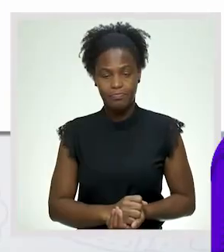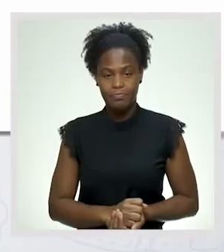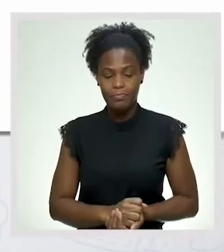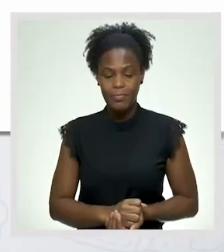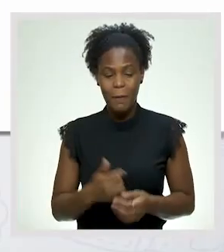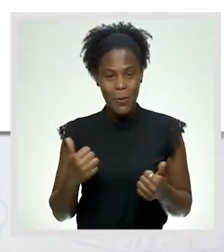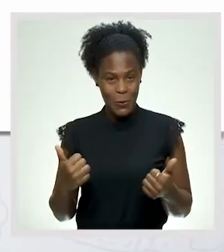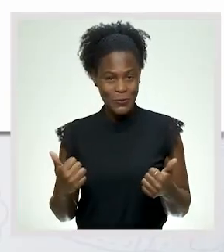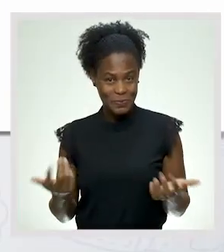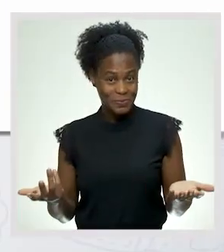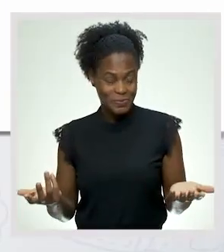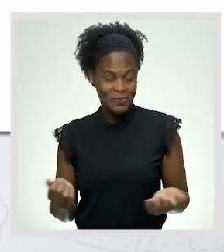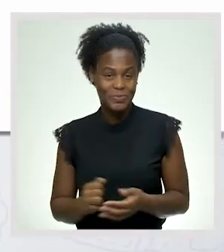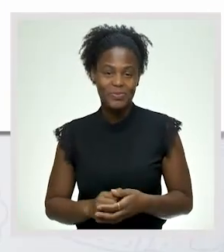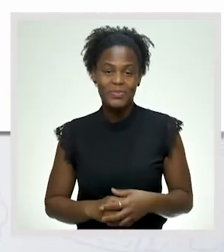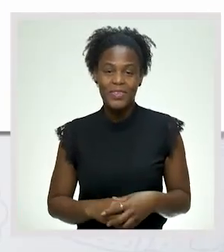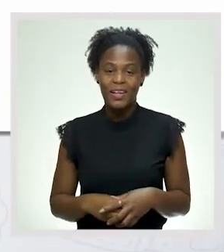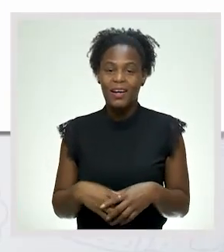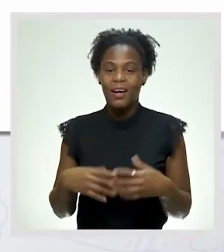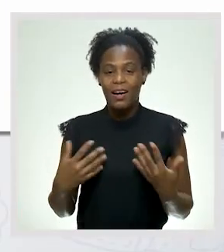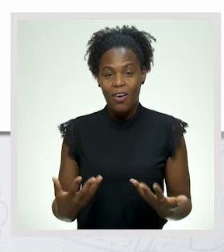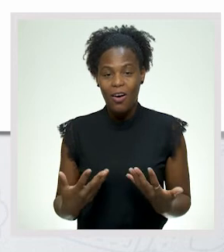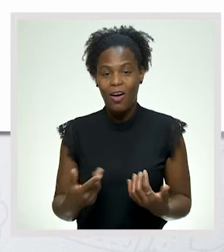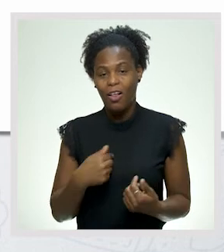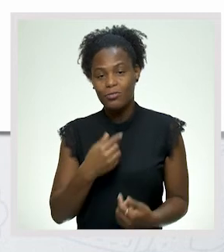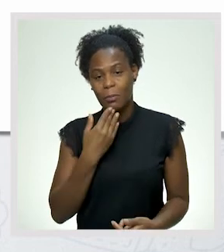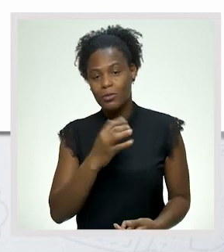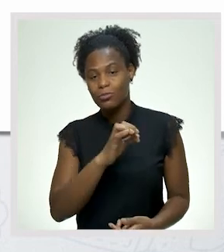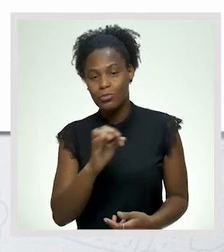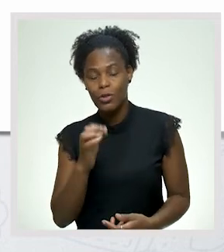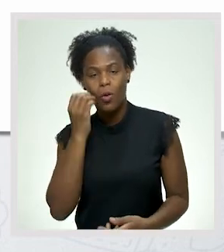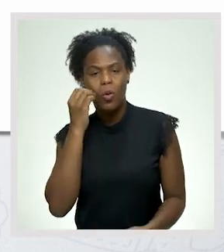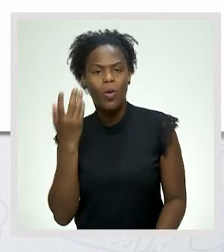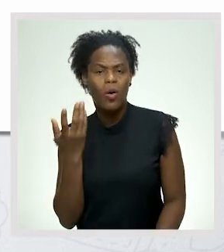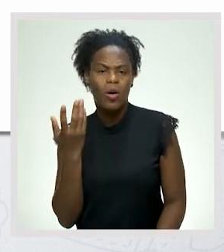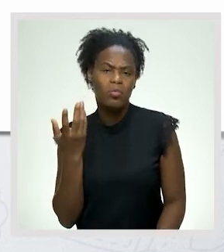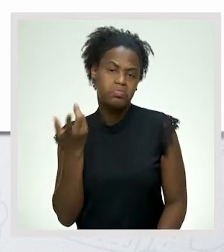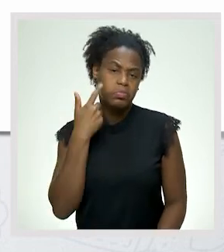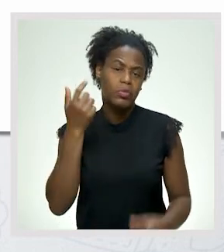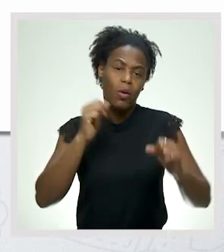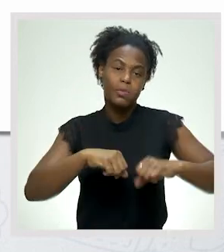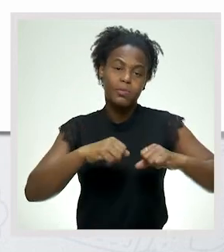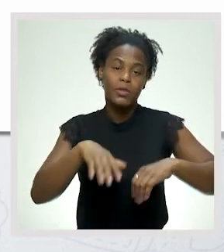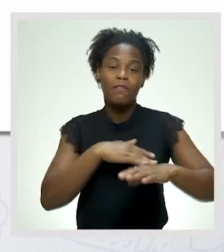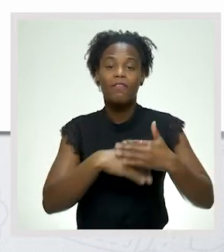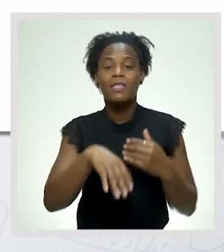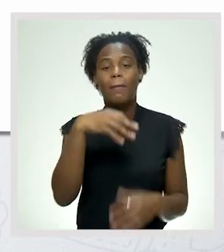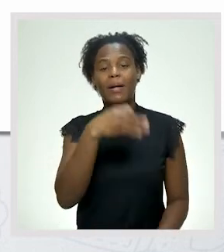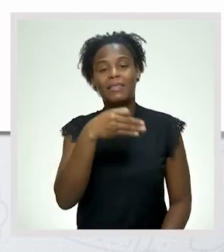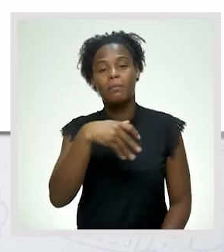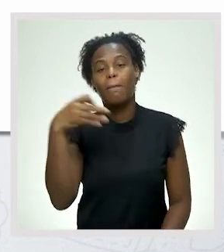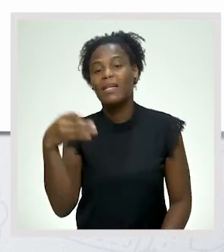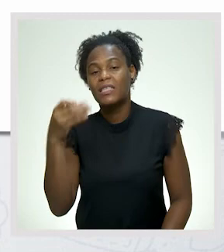C'est bon? Maintenant, je vous demande comment s'accorde le participe